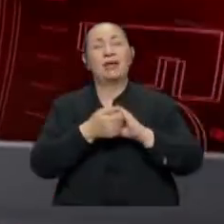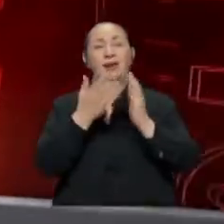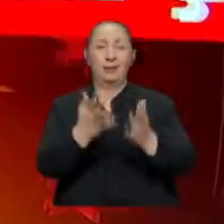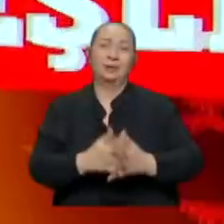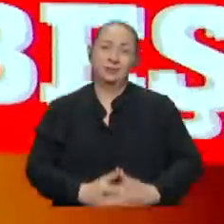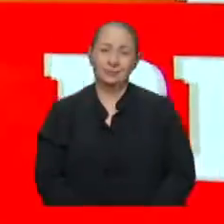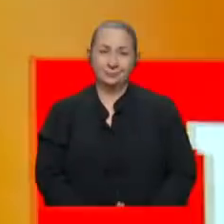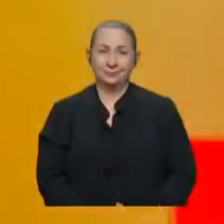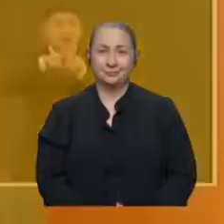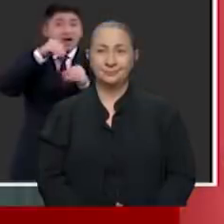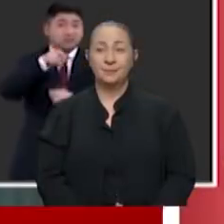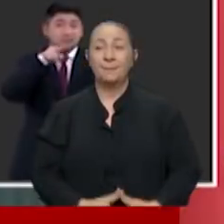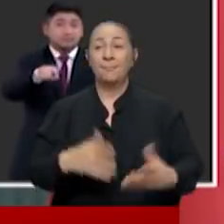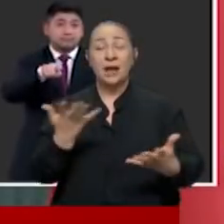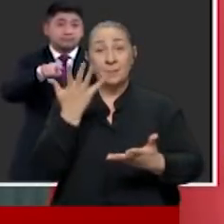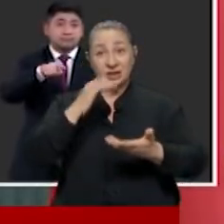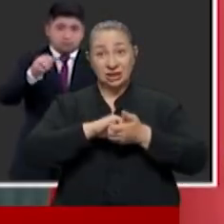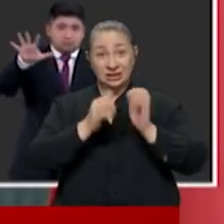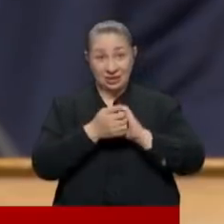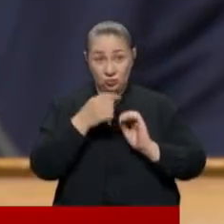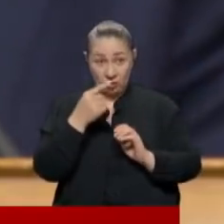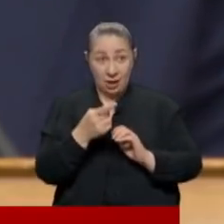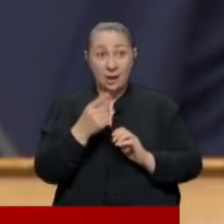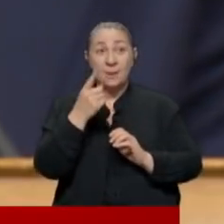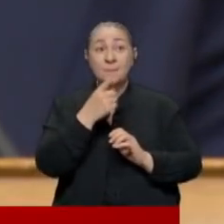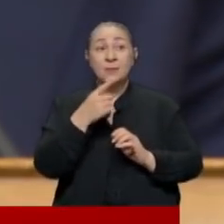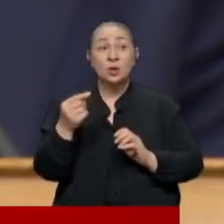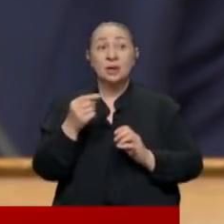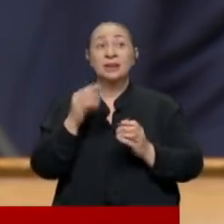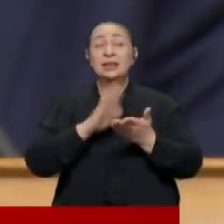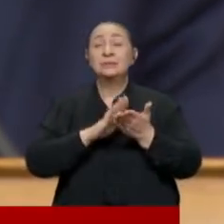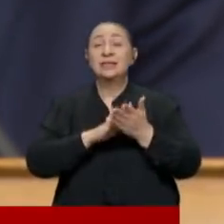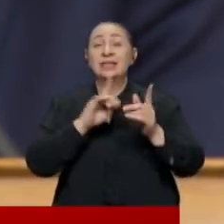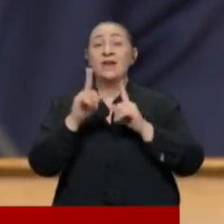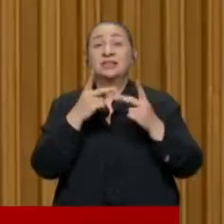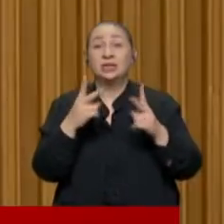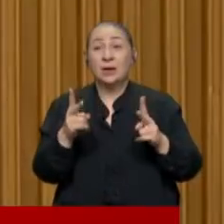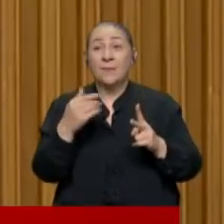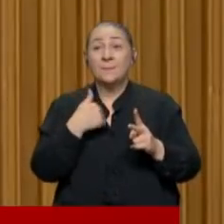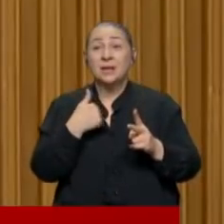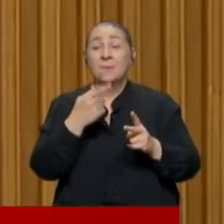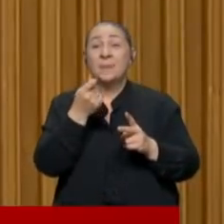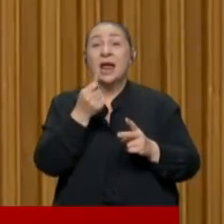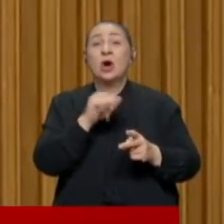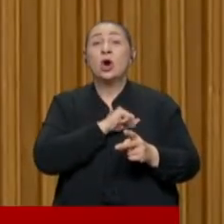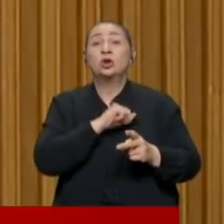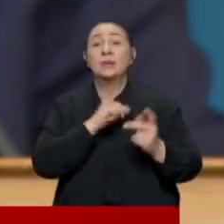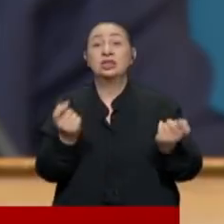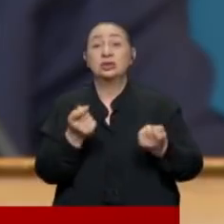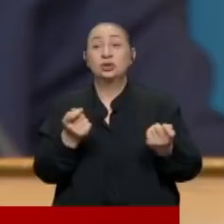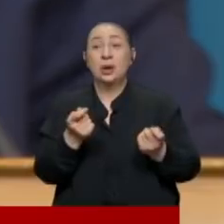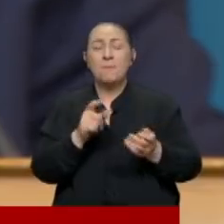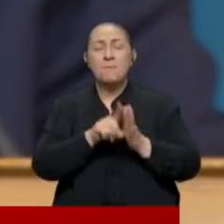çete ya hani beşli çete diyorlar ya 1 milyon liralık tazminat davası açmışlar Beni parayla korkutmaya